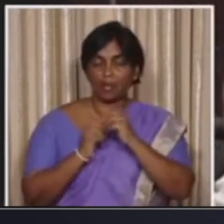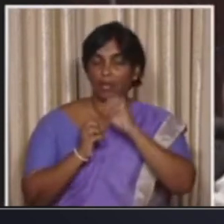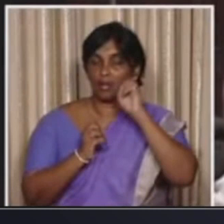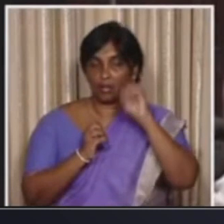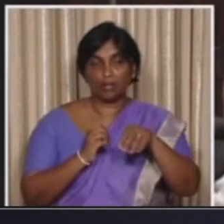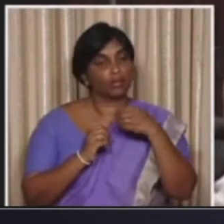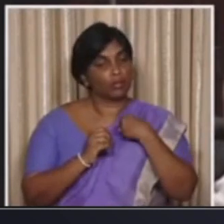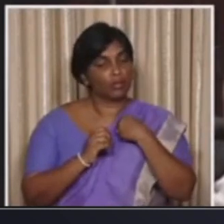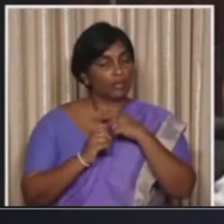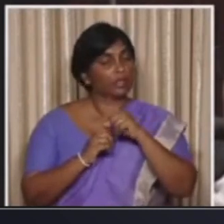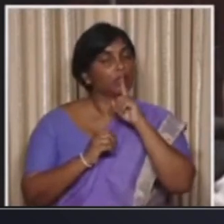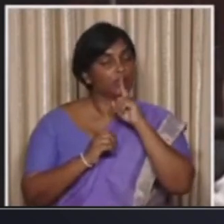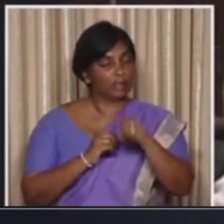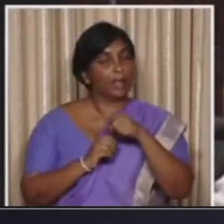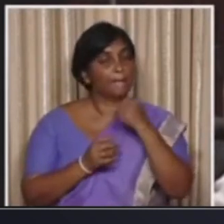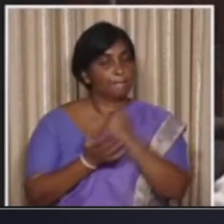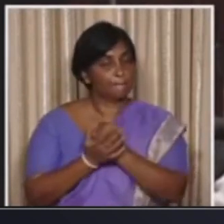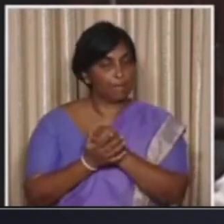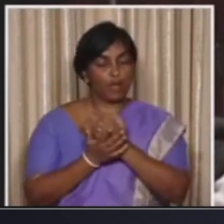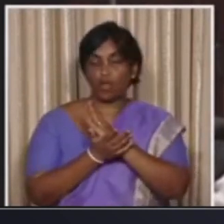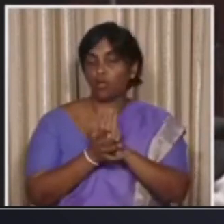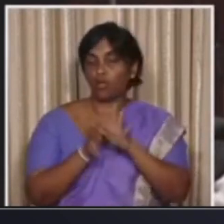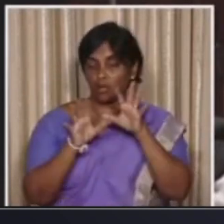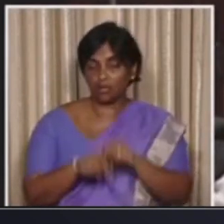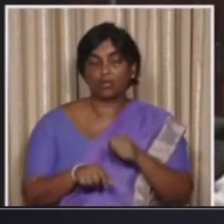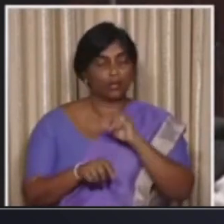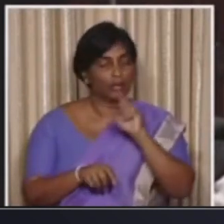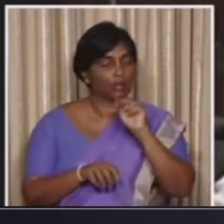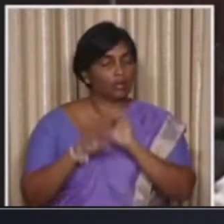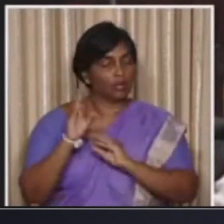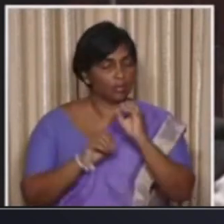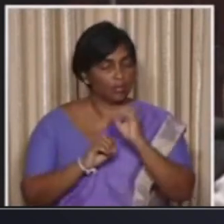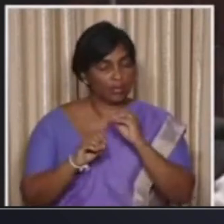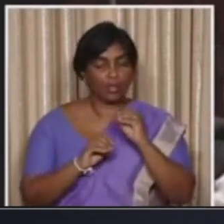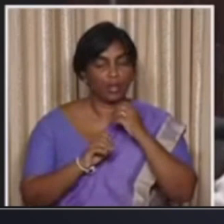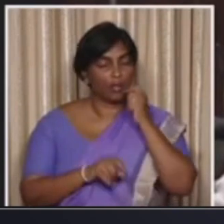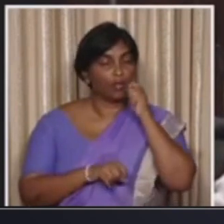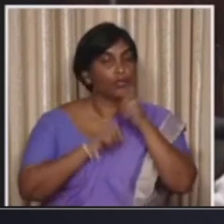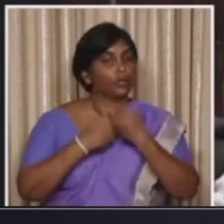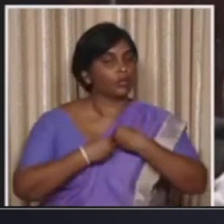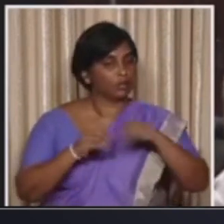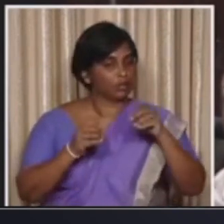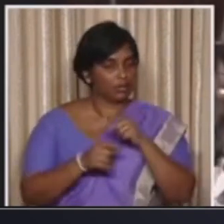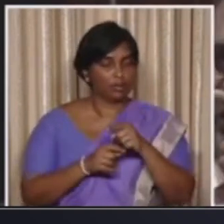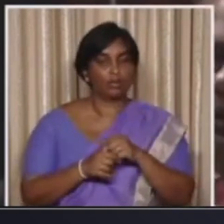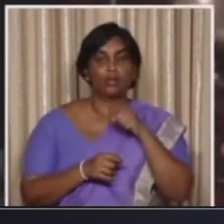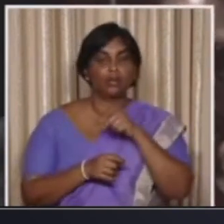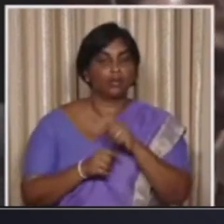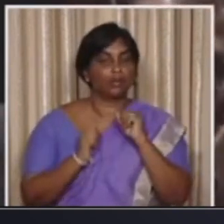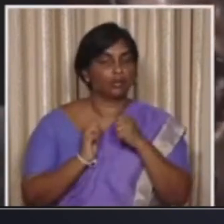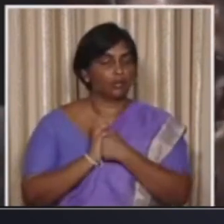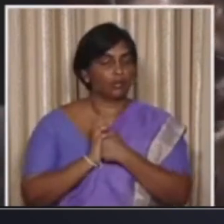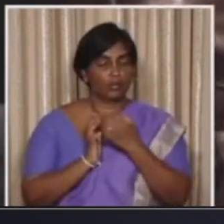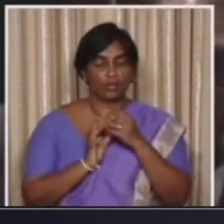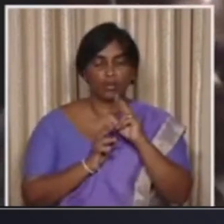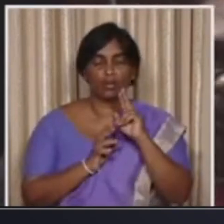දානකොට කියනවා මේ බැංකුවල කොටස් අයිතිය 20%කින් මහජනතාවට දෙනවා කියලා මොකද්ද ගරු